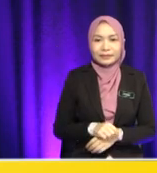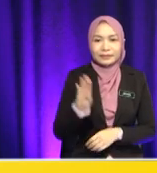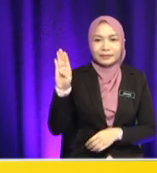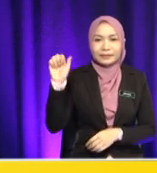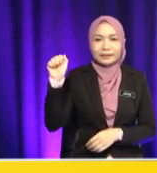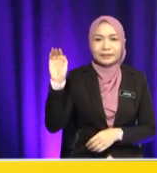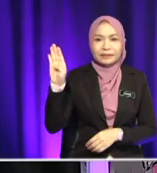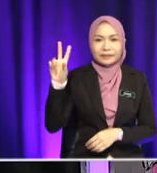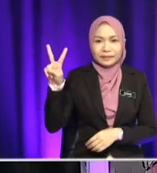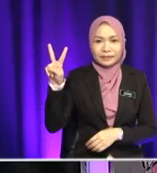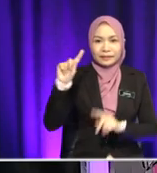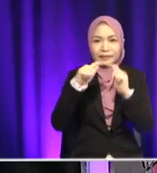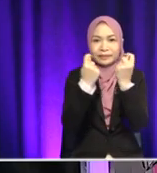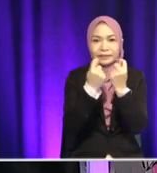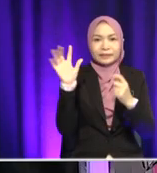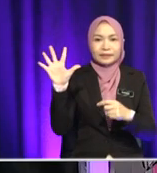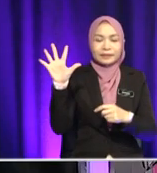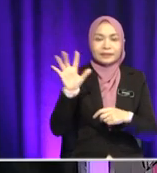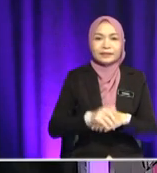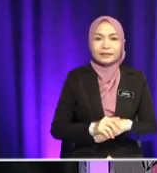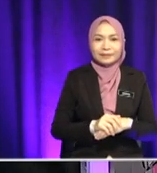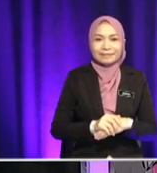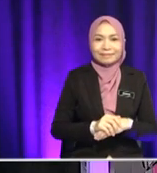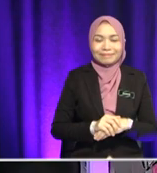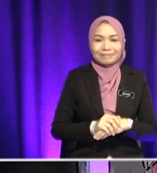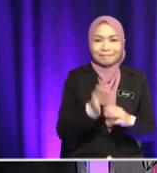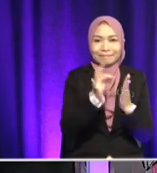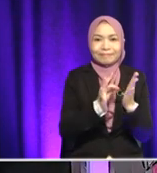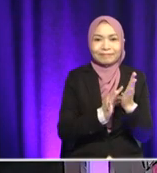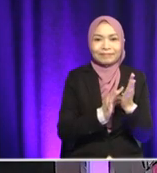yang meliputi pomade sebenarnya oke